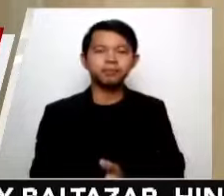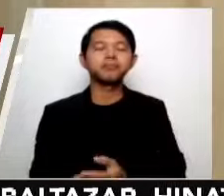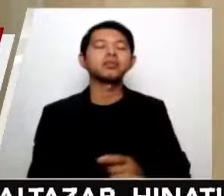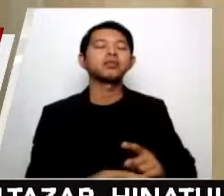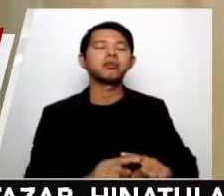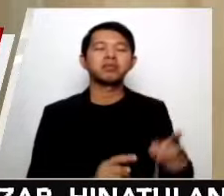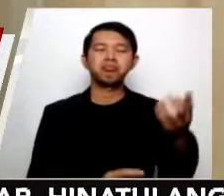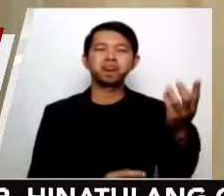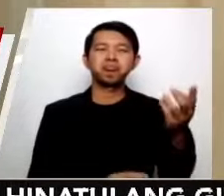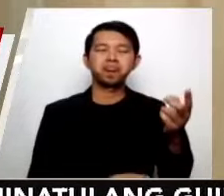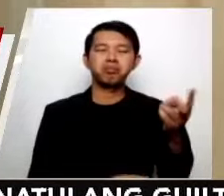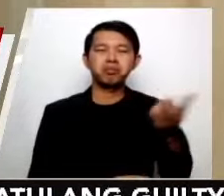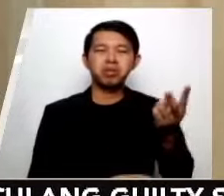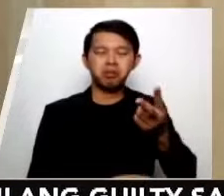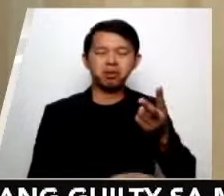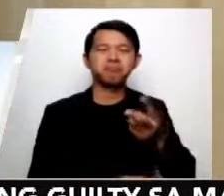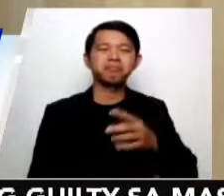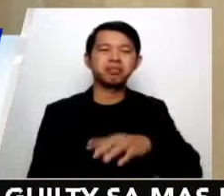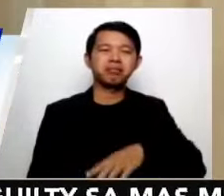nila.